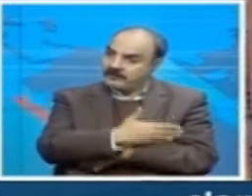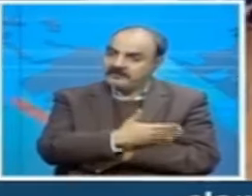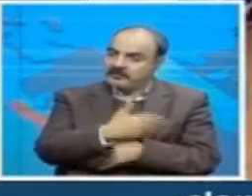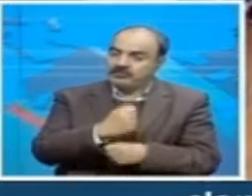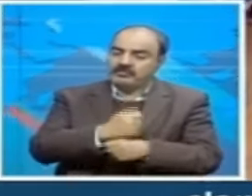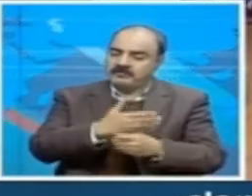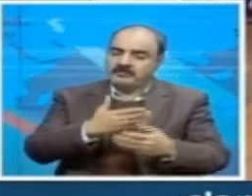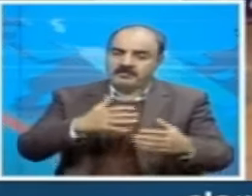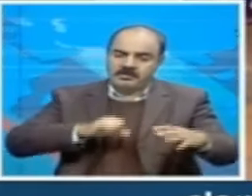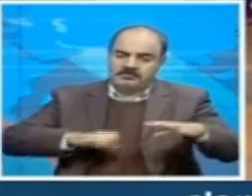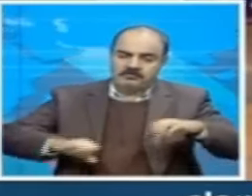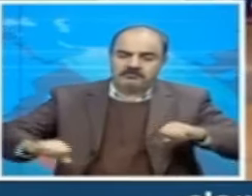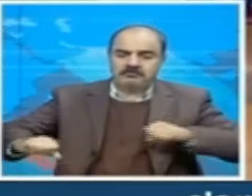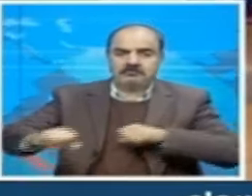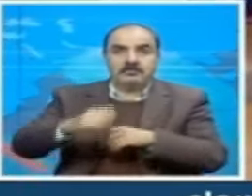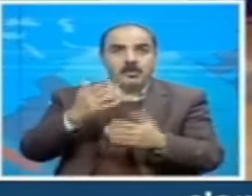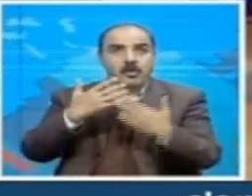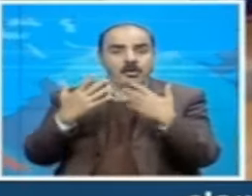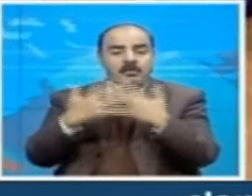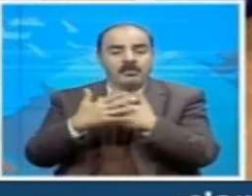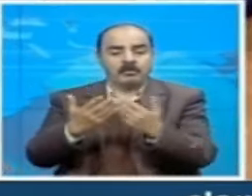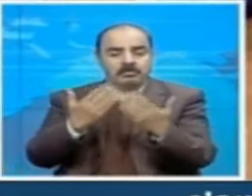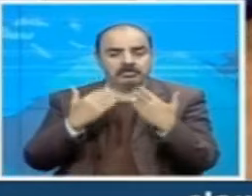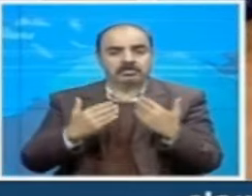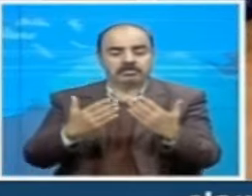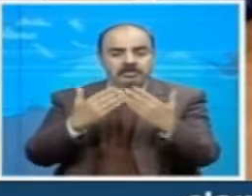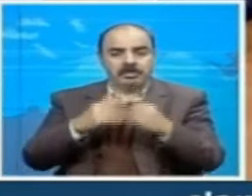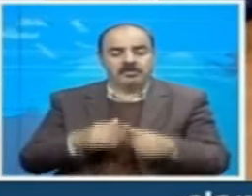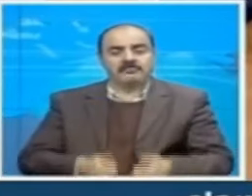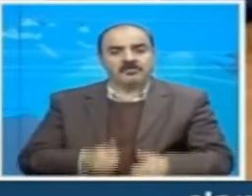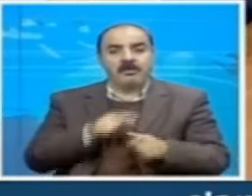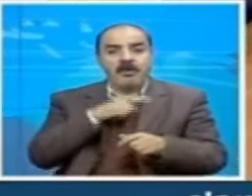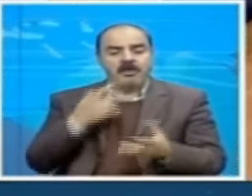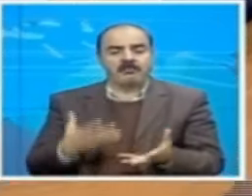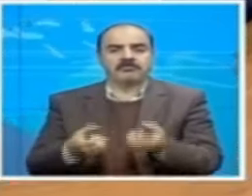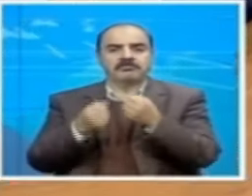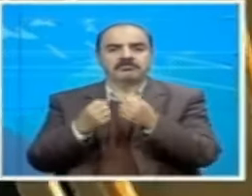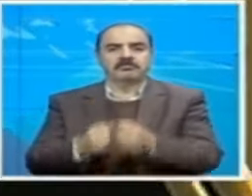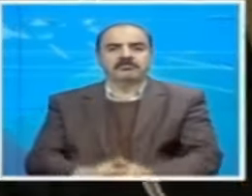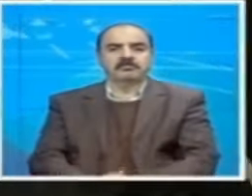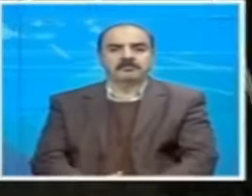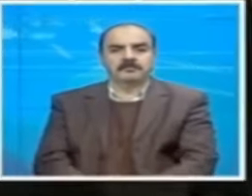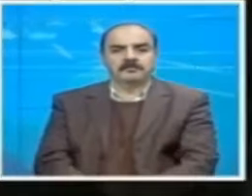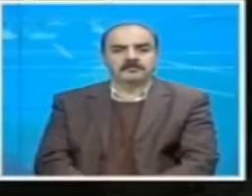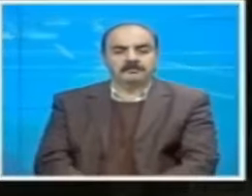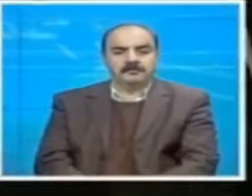مزيد من الاستثمارات الأجنبية وتمكين القطاع الخاص.